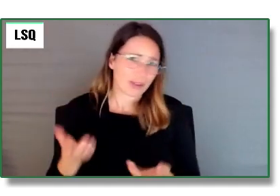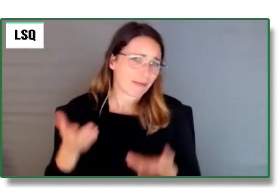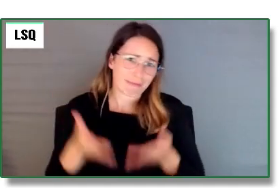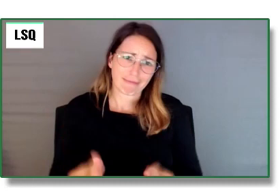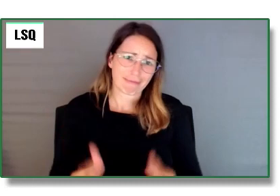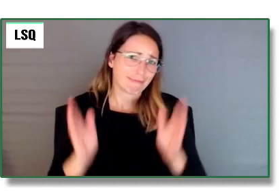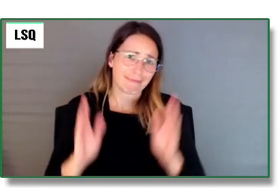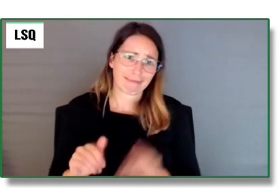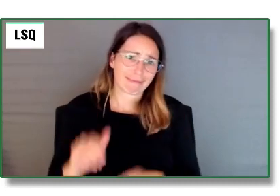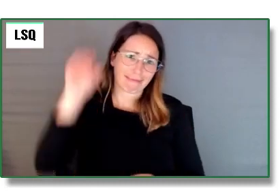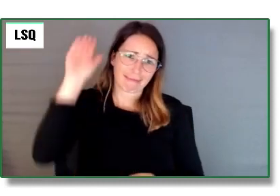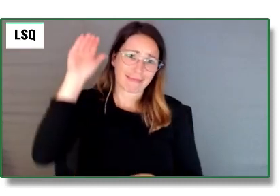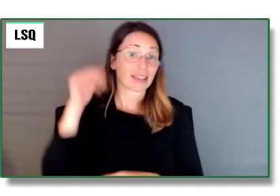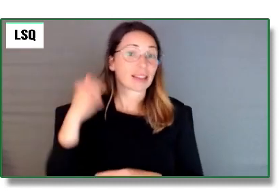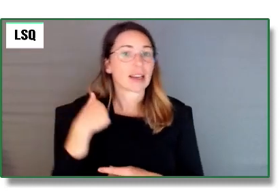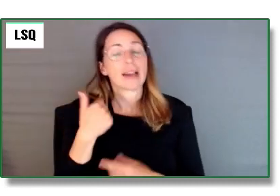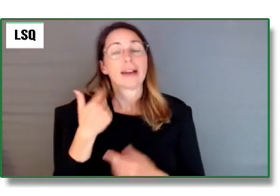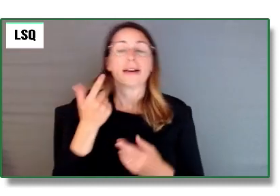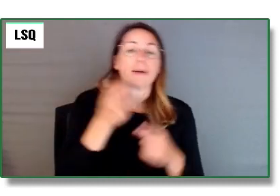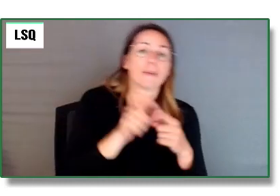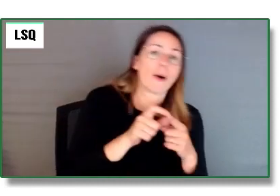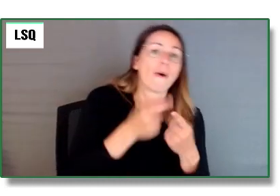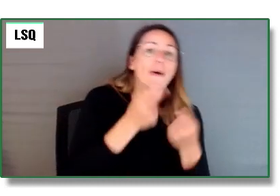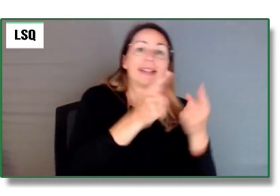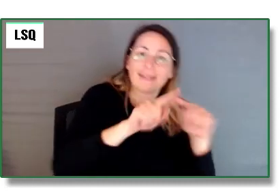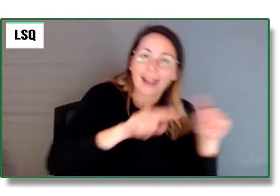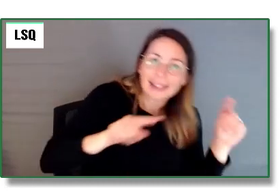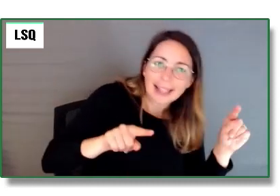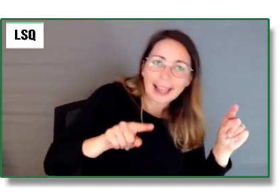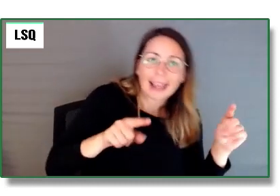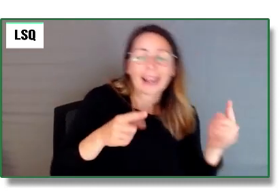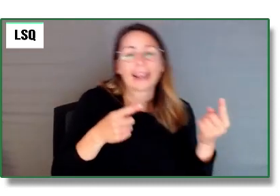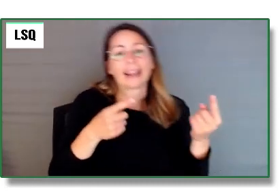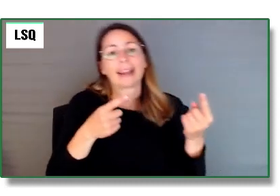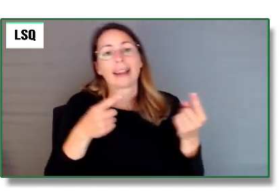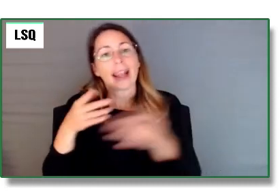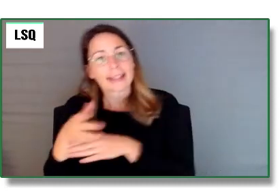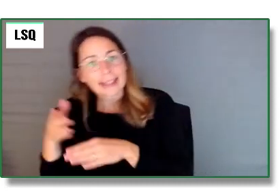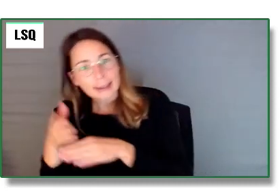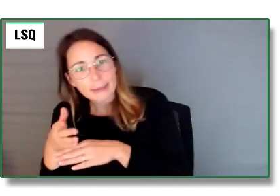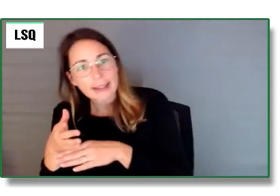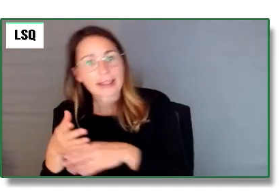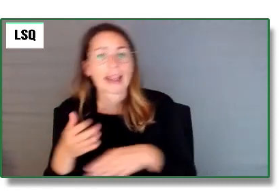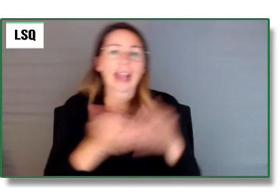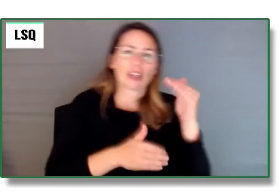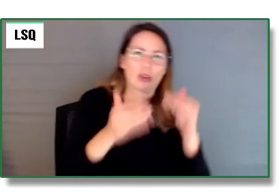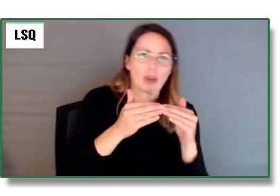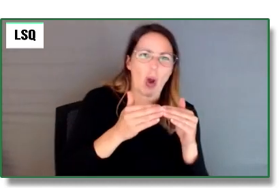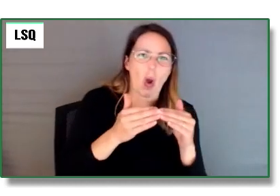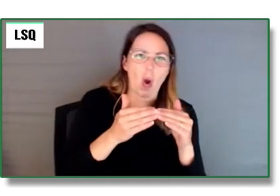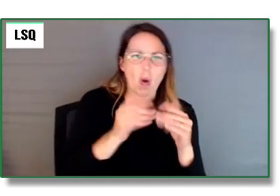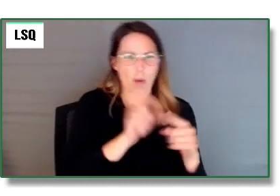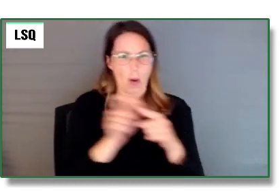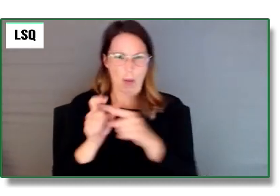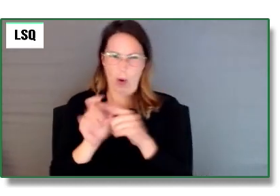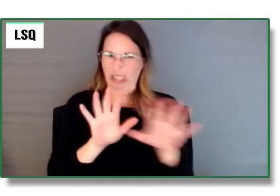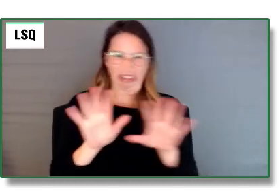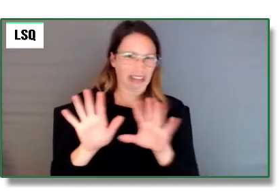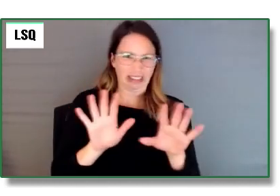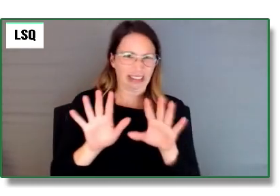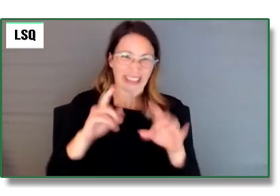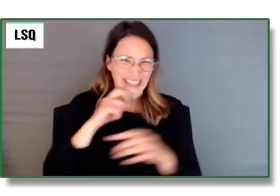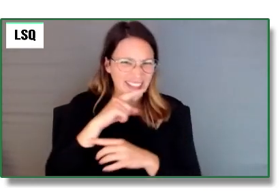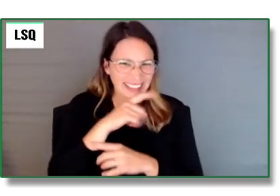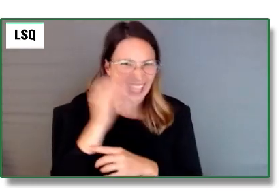séparer les termes de diversité, d'accessibilité et d'inclusion les uns des autres. Nous pensons que la diversité, un terme de représentation,